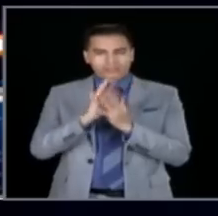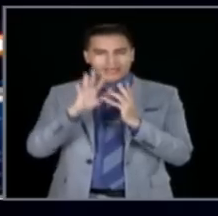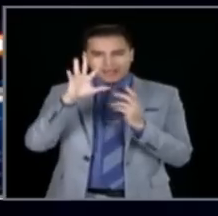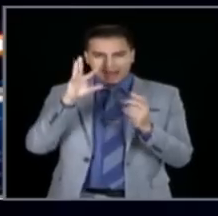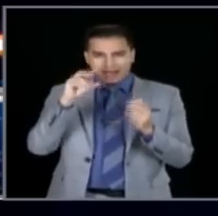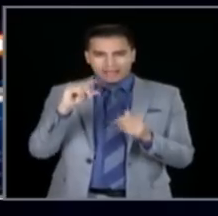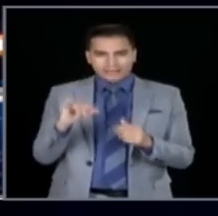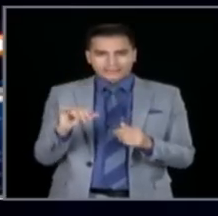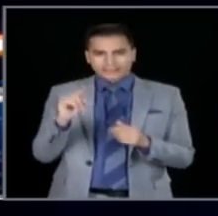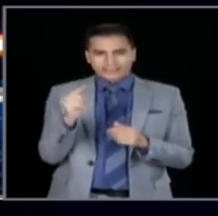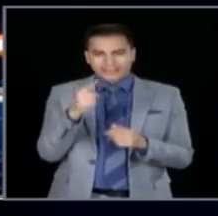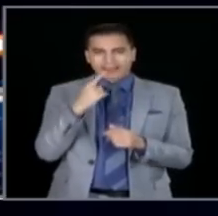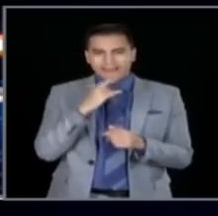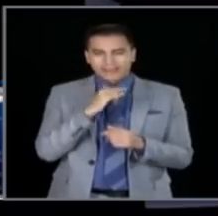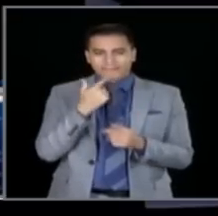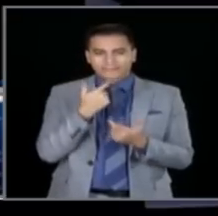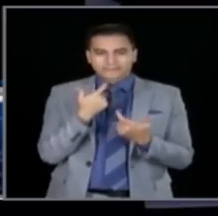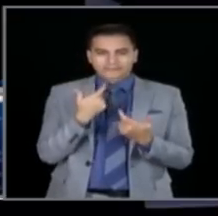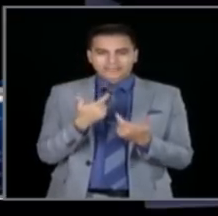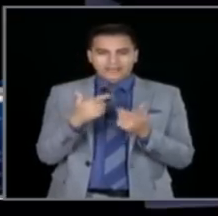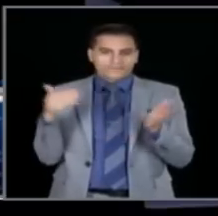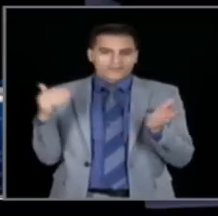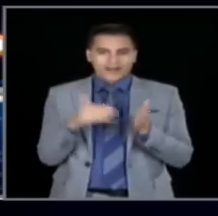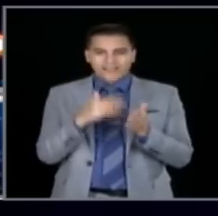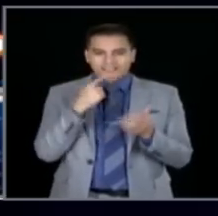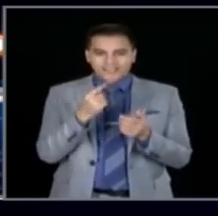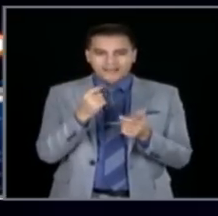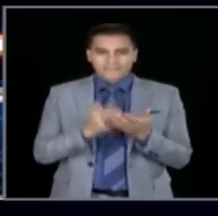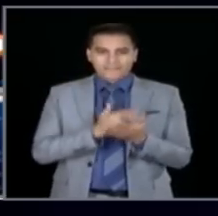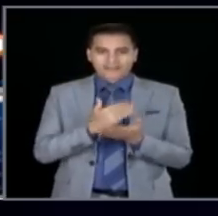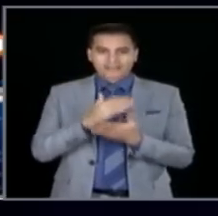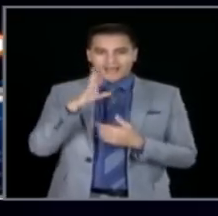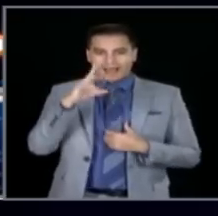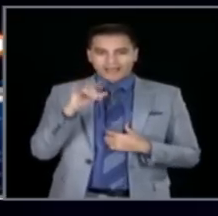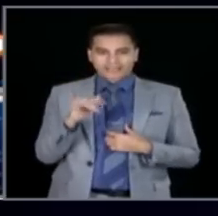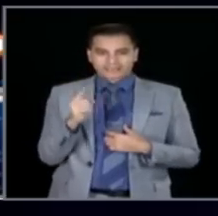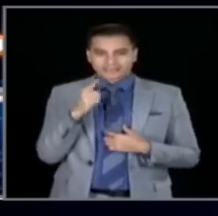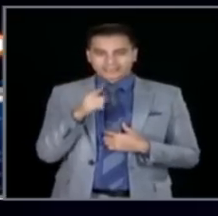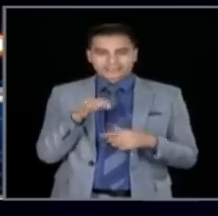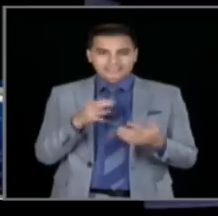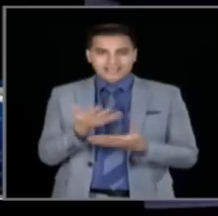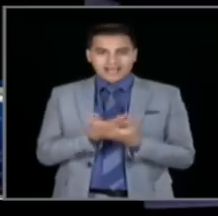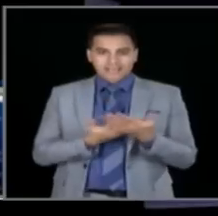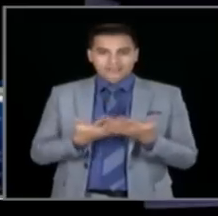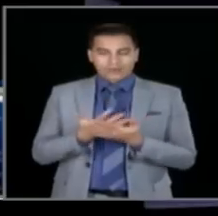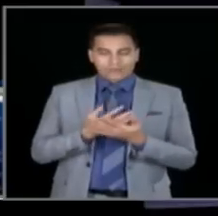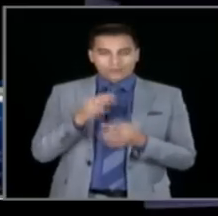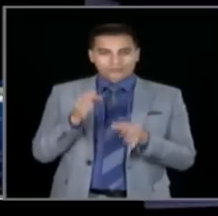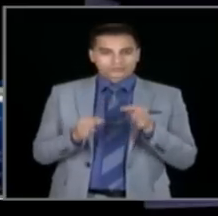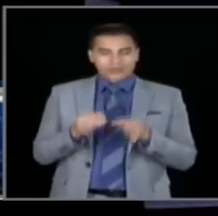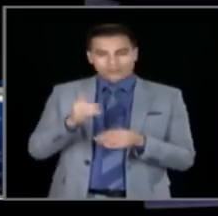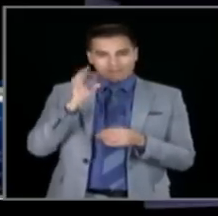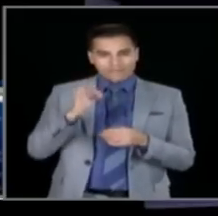هدير انت دايما بتستني للثانية الأخيرة. بعدين هدير انت سياسة واقتصاد مظبوط، وعايزة